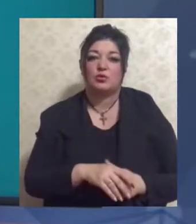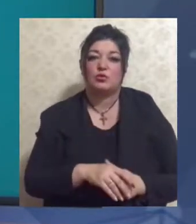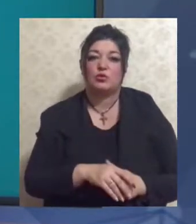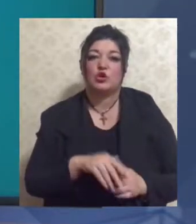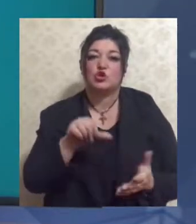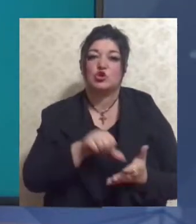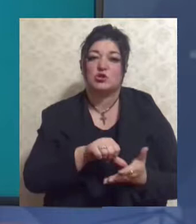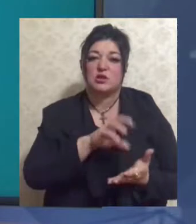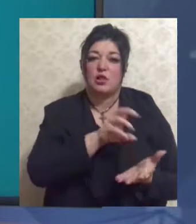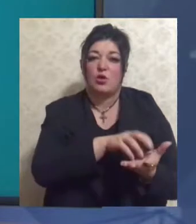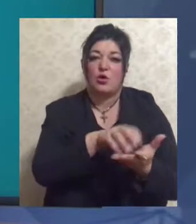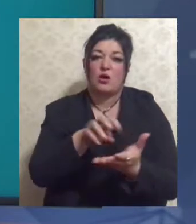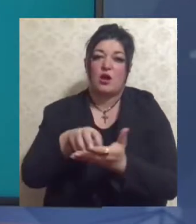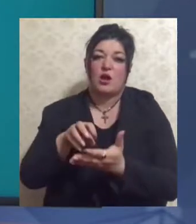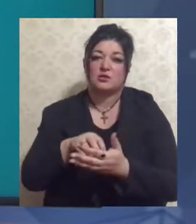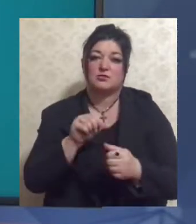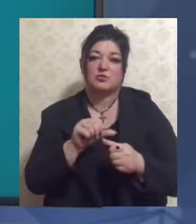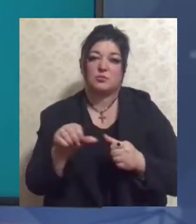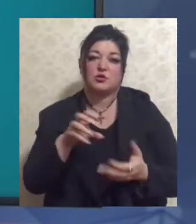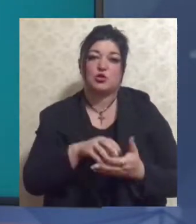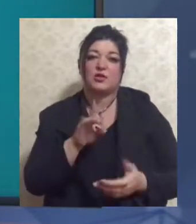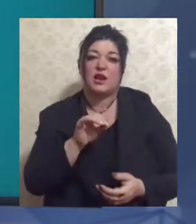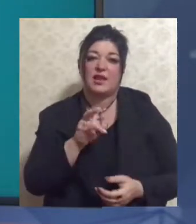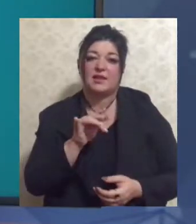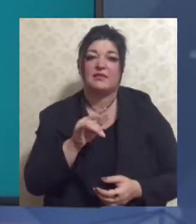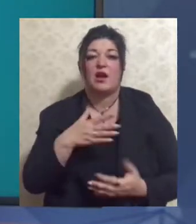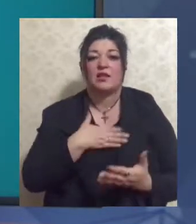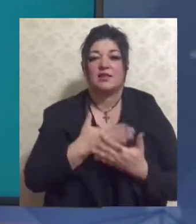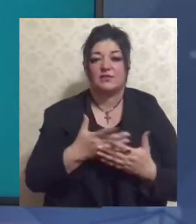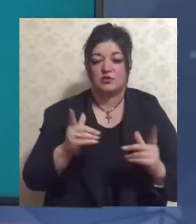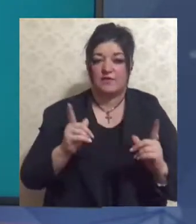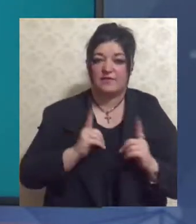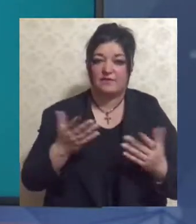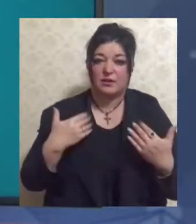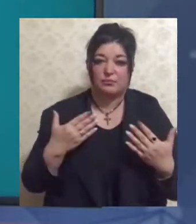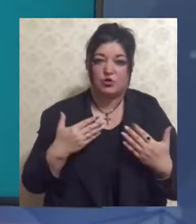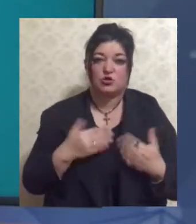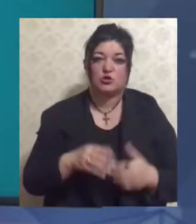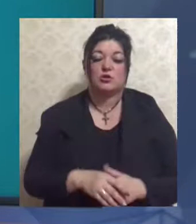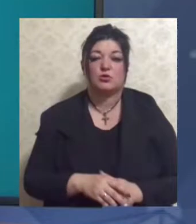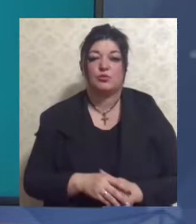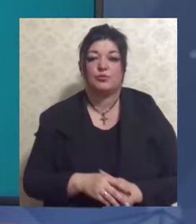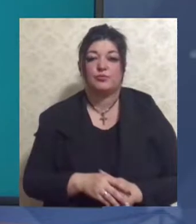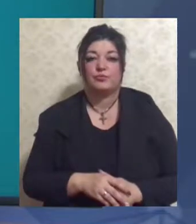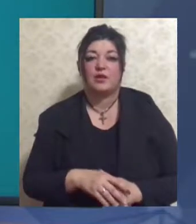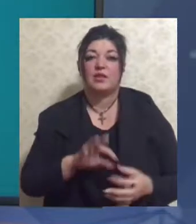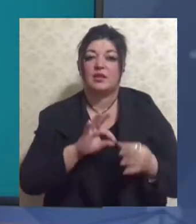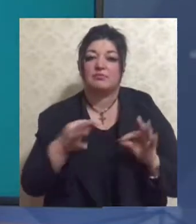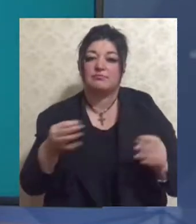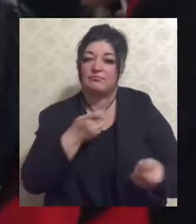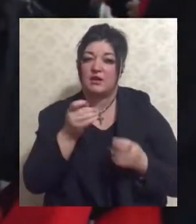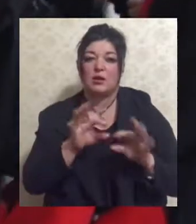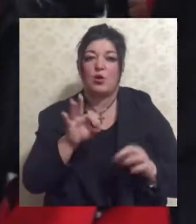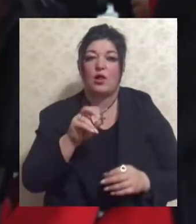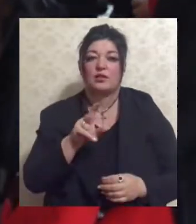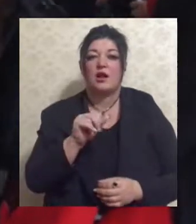локацій, зокрема зону тренінгів, активності, відпочинку, хакатону, ярмарок вакансій та сферу IT. Детальніше розкаже Олена Халілова.